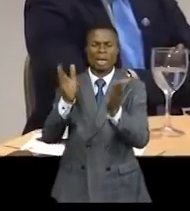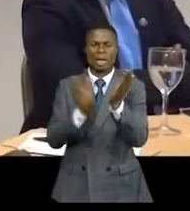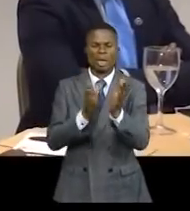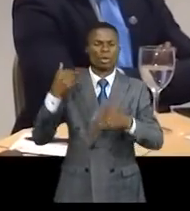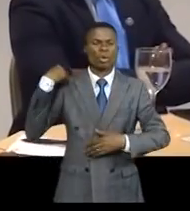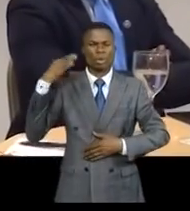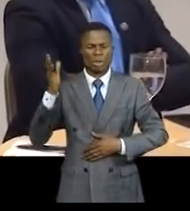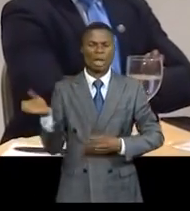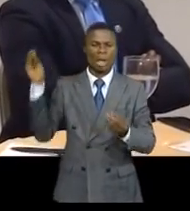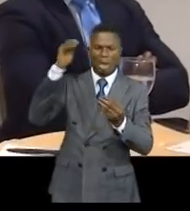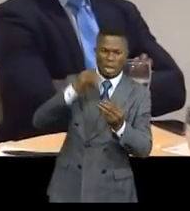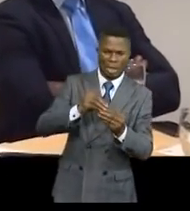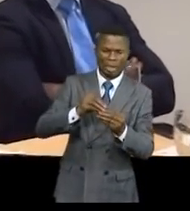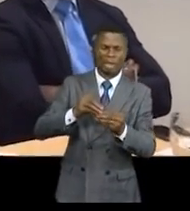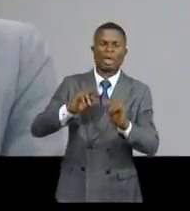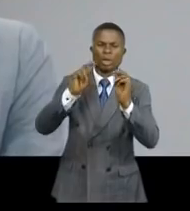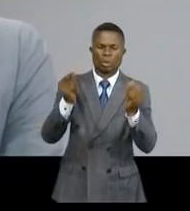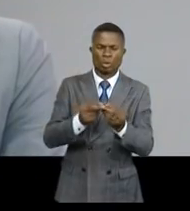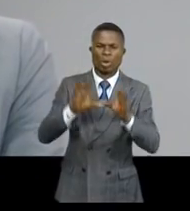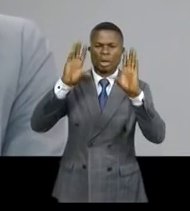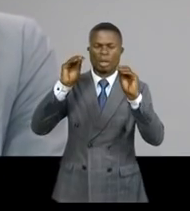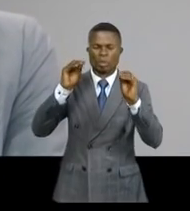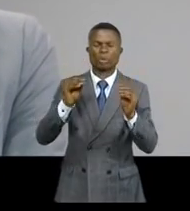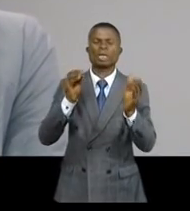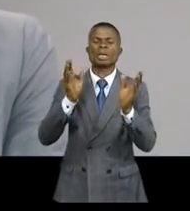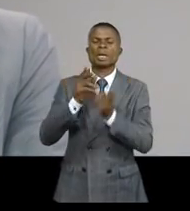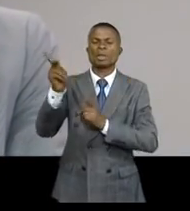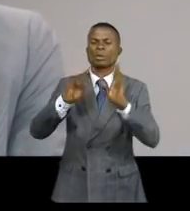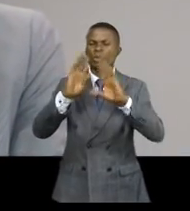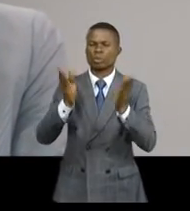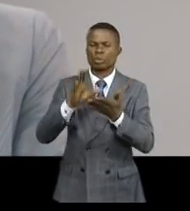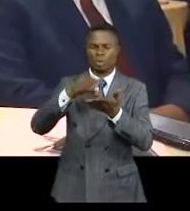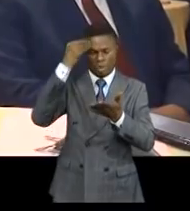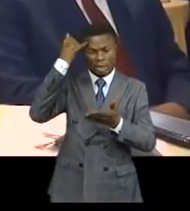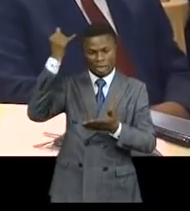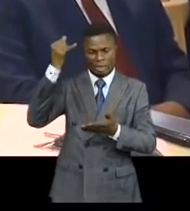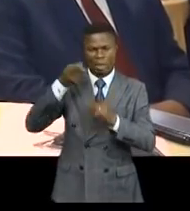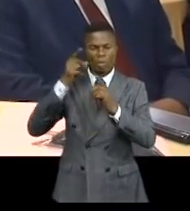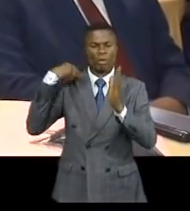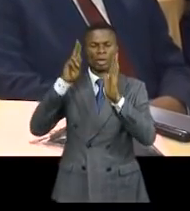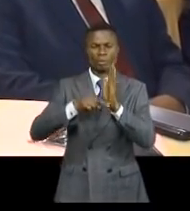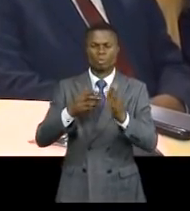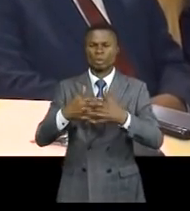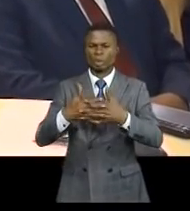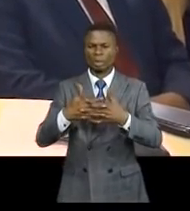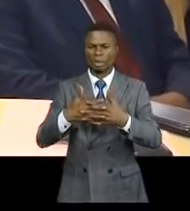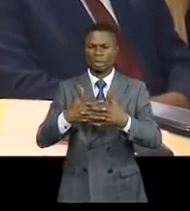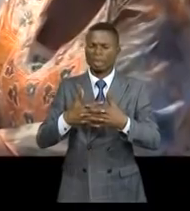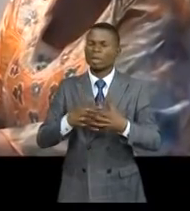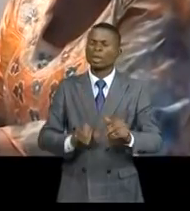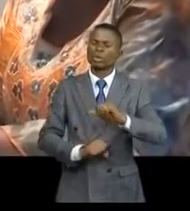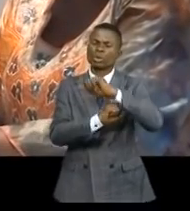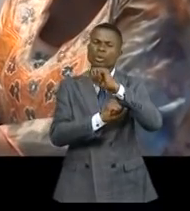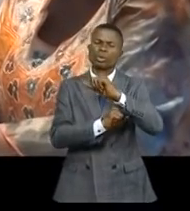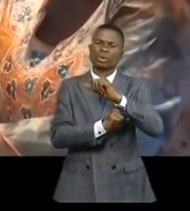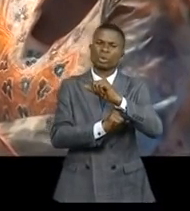publiques d'intégrer à leur sein les cantines populaires. Initiative du gouvernement et le partenaire pour contribuer non